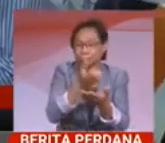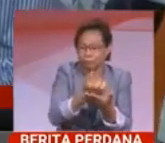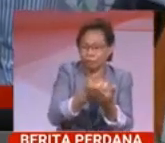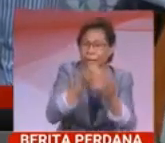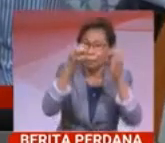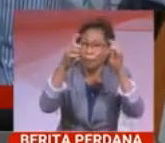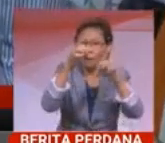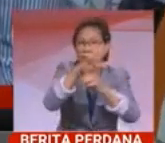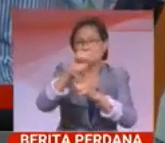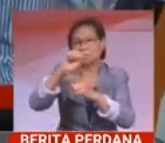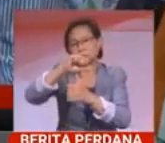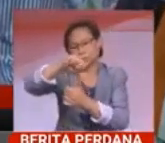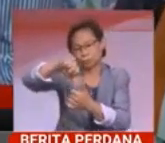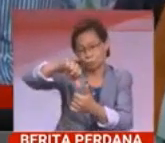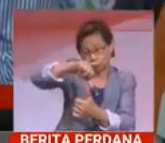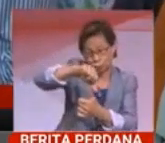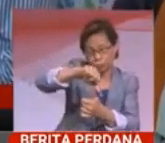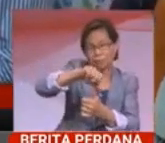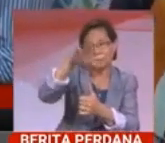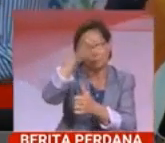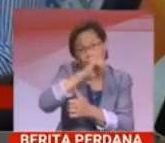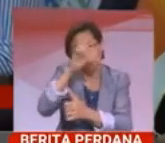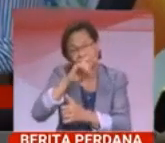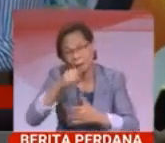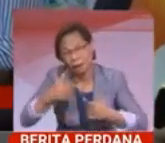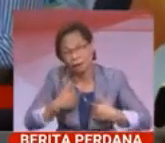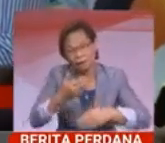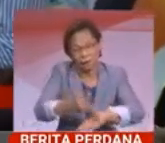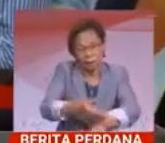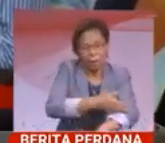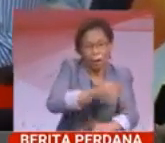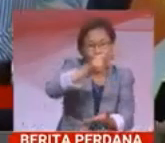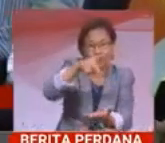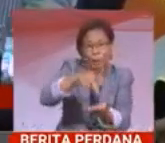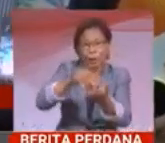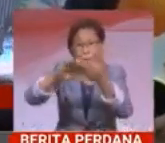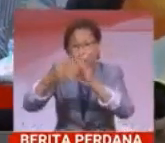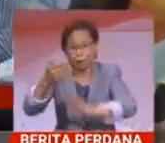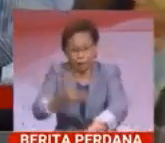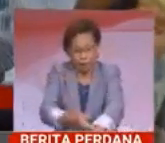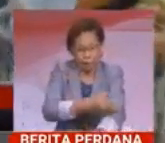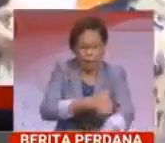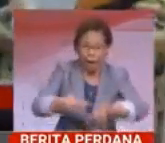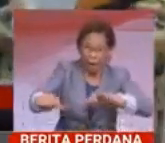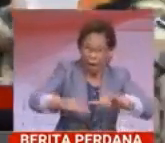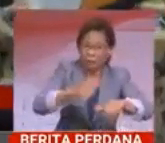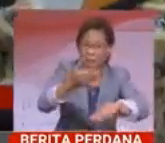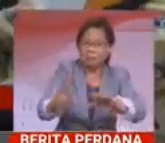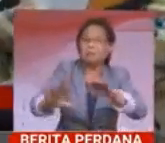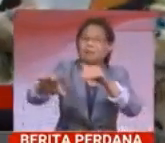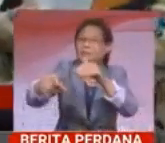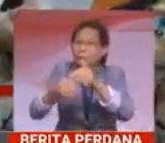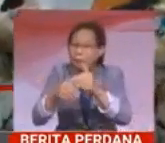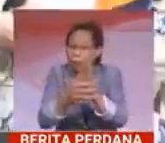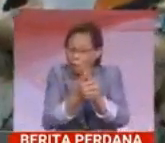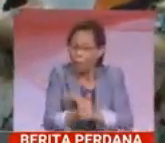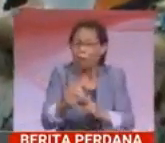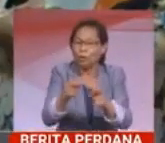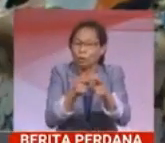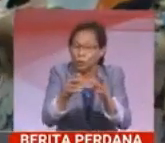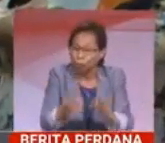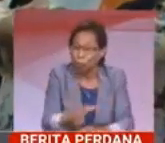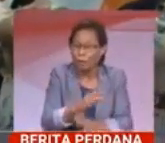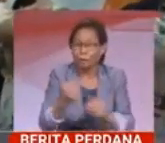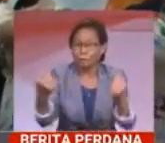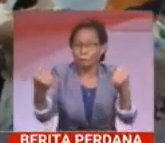pendidikan dan sosial antaranya menambah baik pusat-pusat community setempat dengan activity empat kemahiran keusahawanan